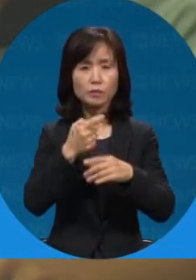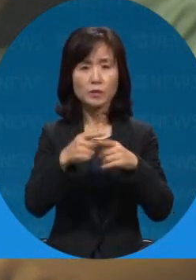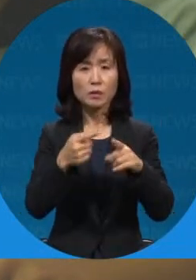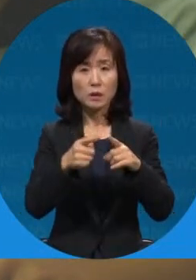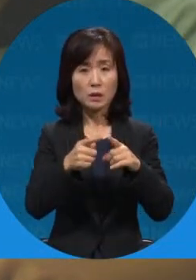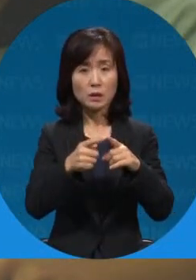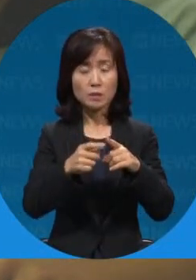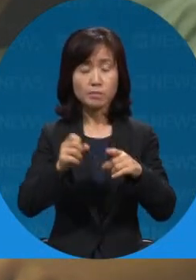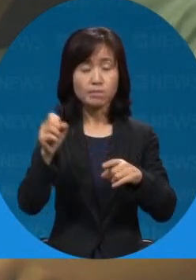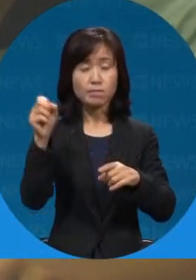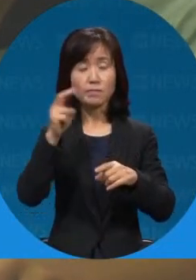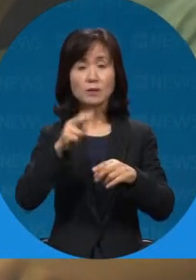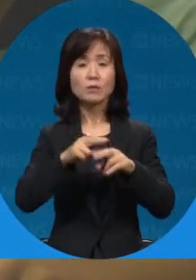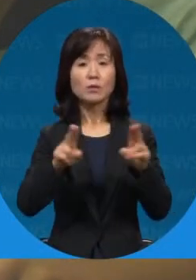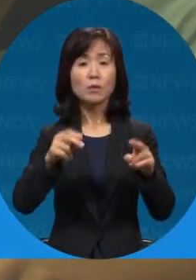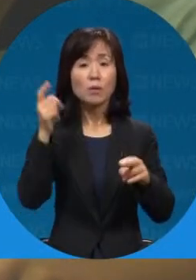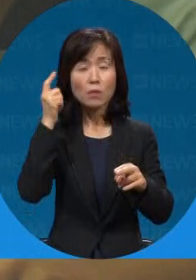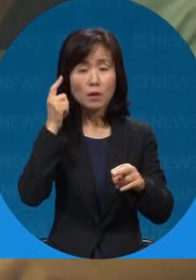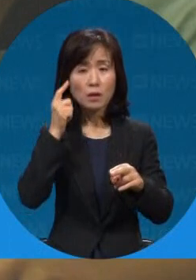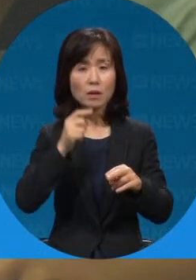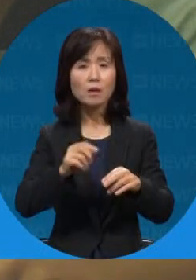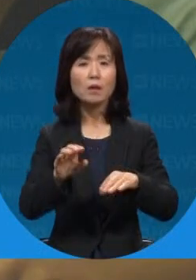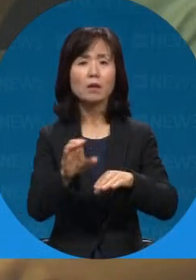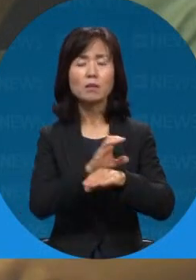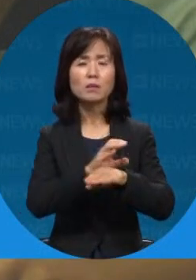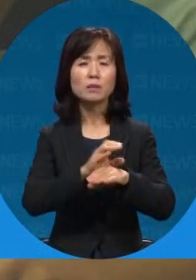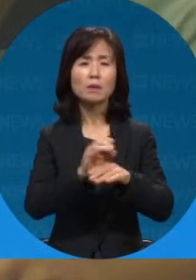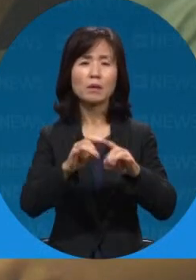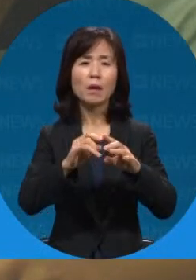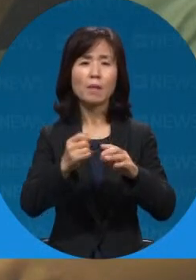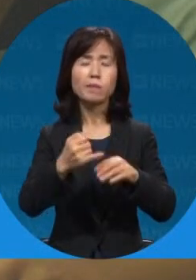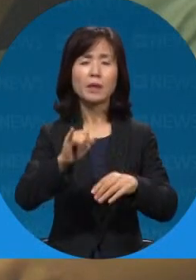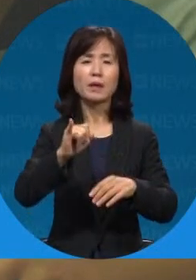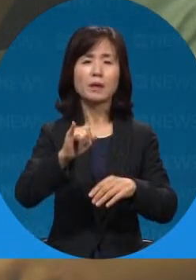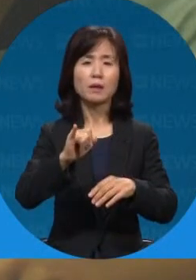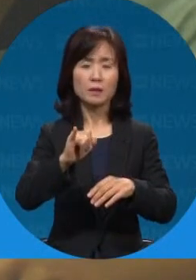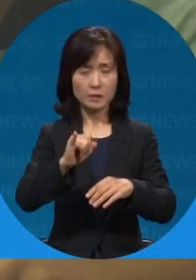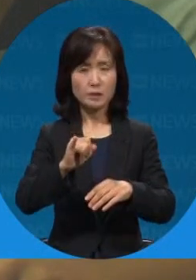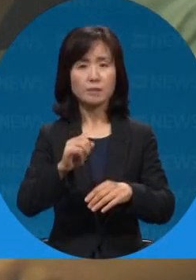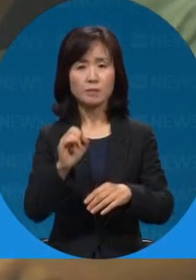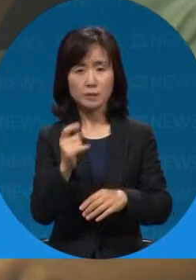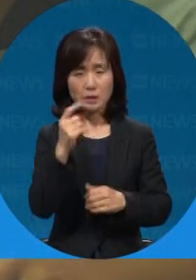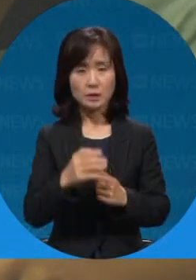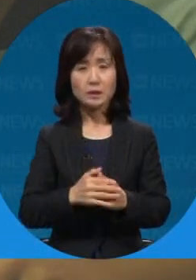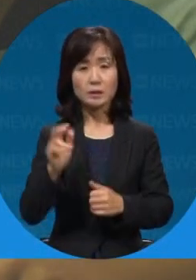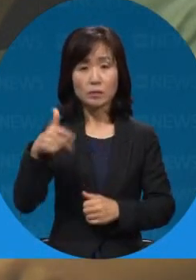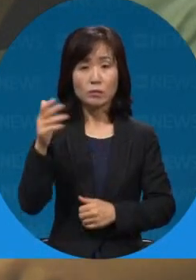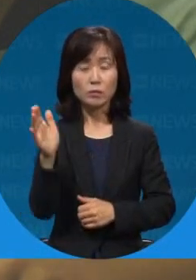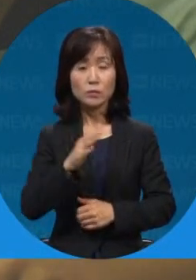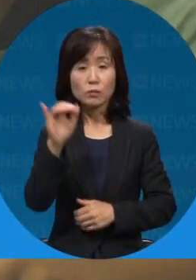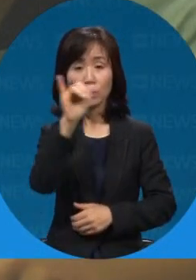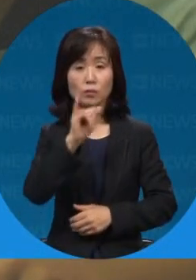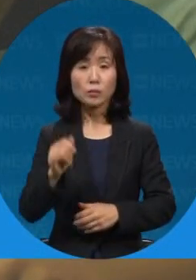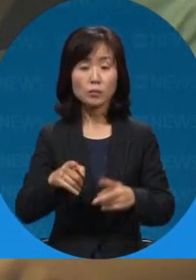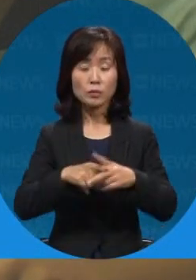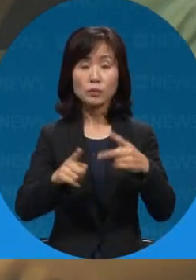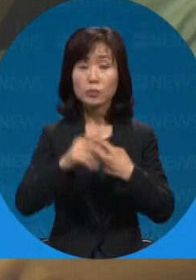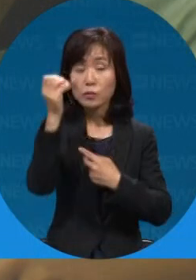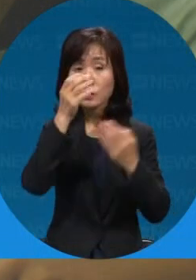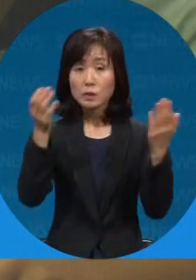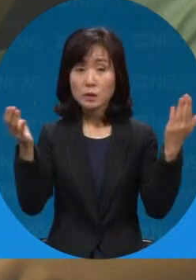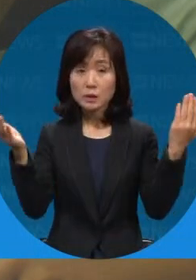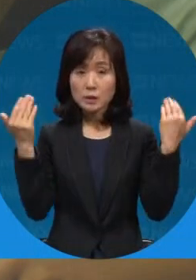못한 전산 장애가 이유라는 게 당국의 설명 인데요 당장 다음주부터 전국의 모든 초 중 고생의 치료는